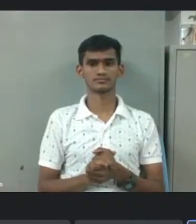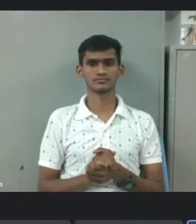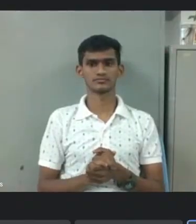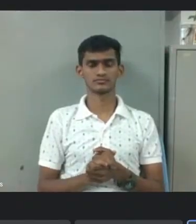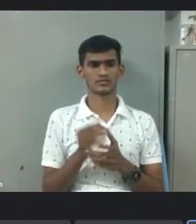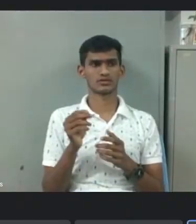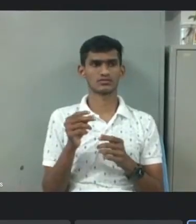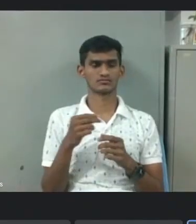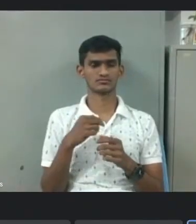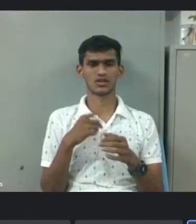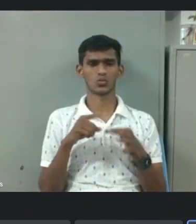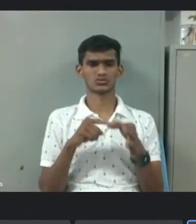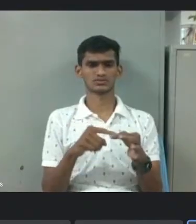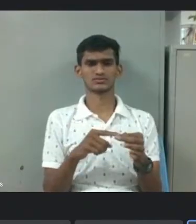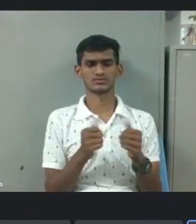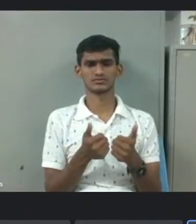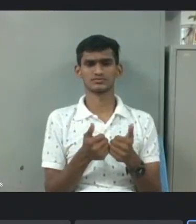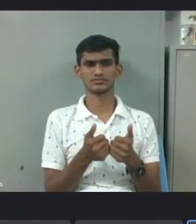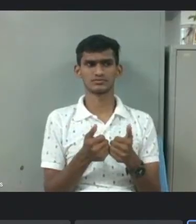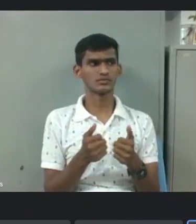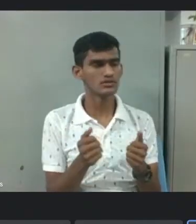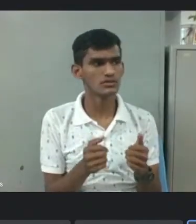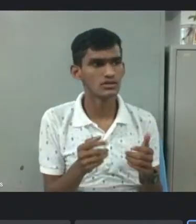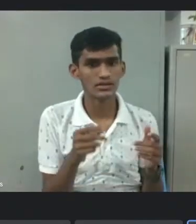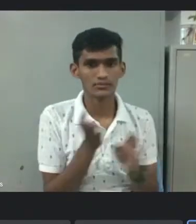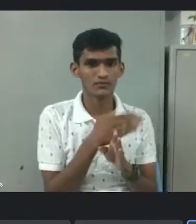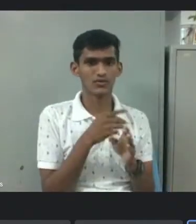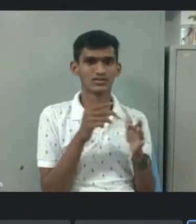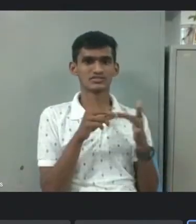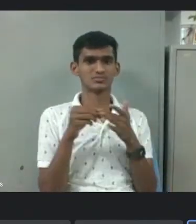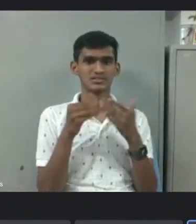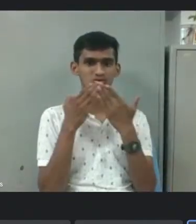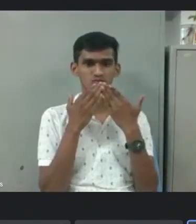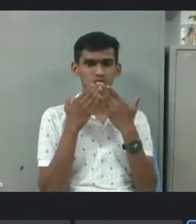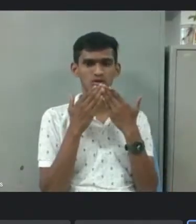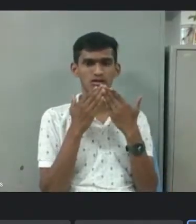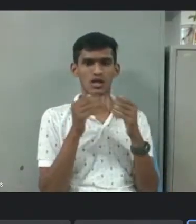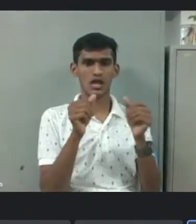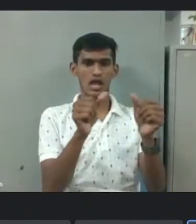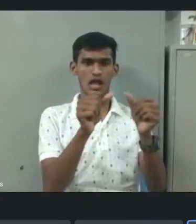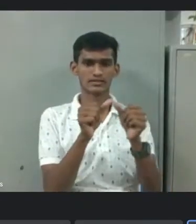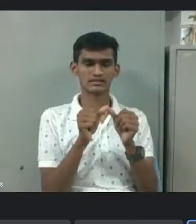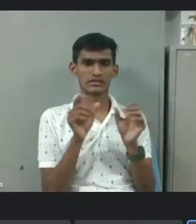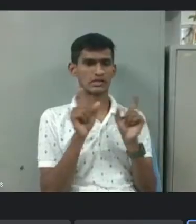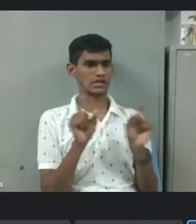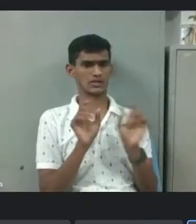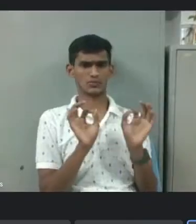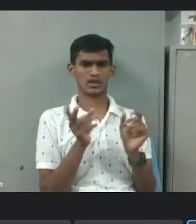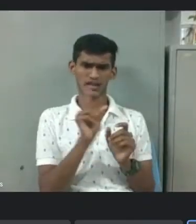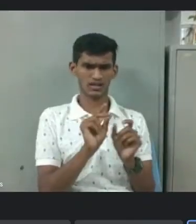ഡോക്ടർ, ഒരു ക്വസ്റ്റ്യൻ ചോദിച്ചിരിക്കുന്ന മിസ് നസീമ, സ്പെഷ്യൽ സ്കൂളിന്റെ കാര്യത്തിൽ മറുപടി ക്ലിയർ ആയില്ല, മറുപടി പറയാമോ എന്നാണ്. അത്